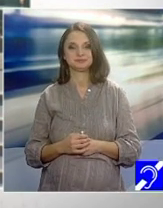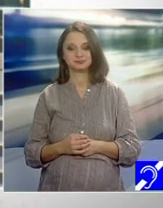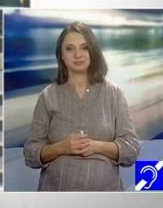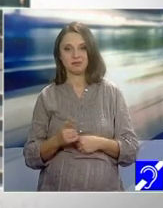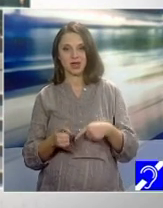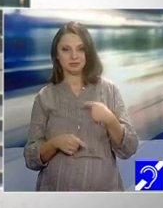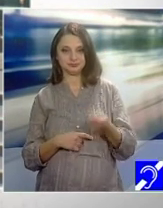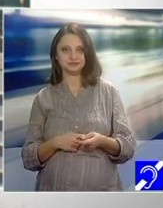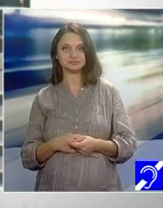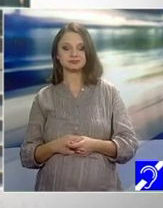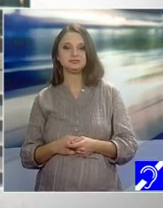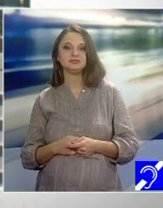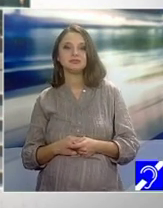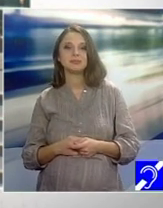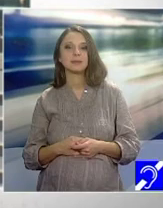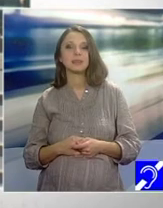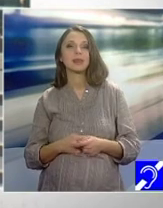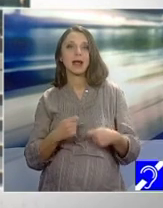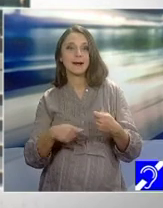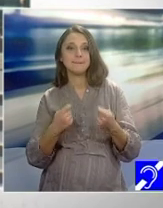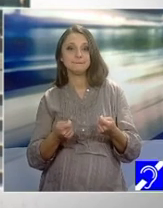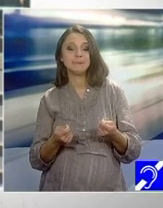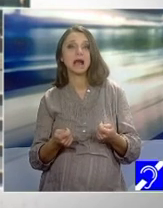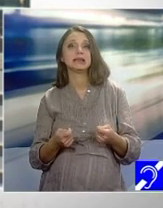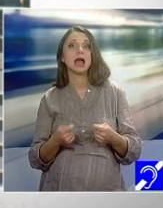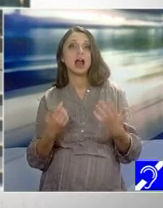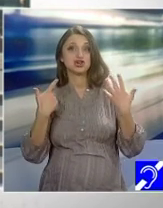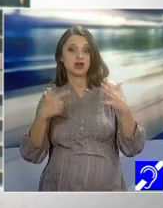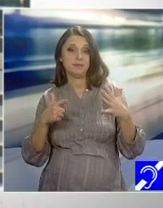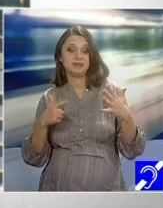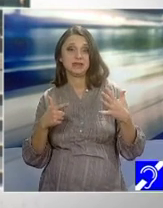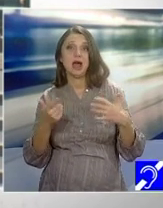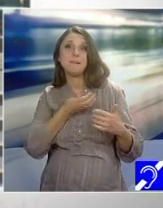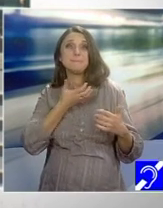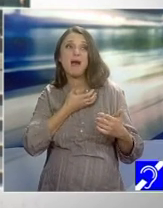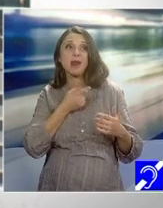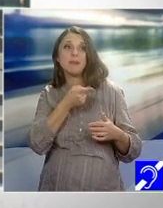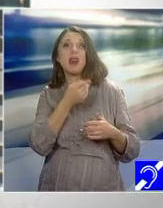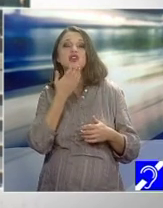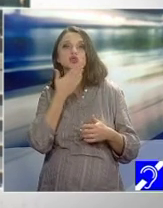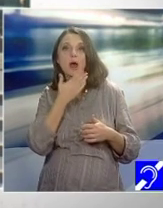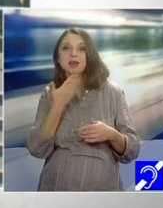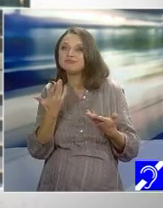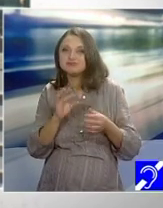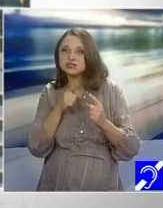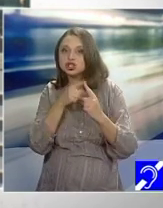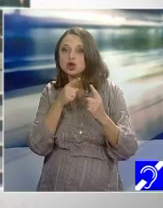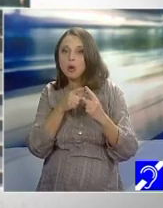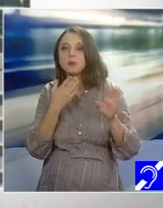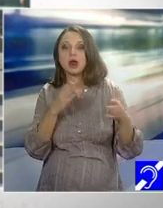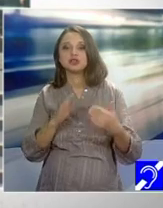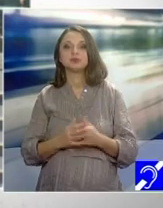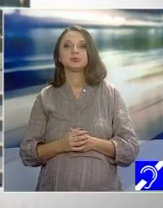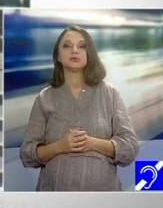După care am avut campania numărul 7 Beards in School, care a avut ca target de început